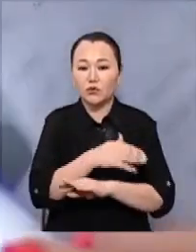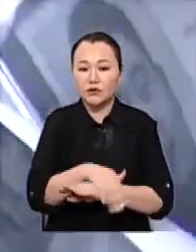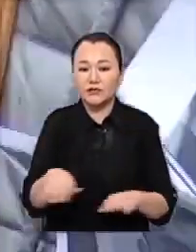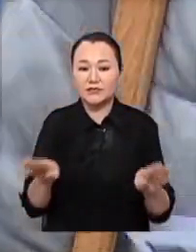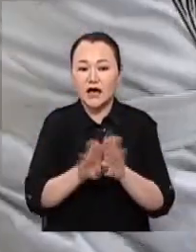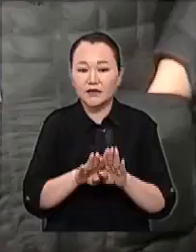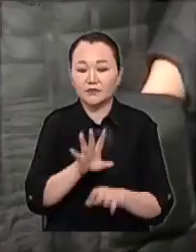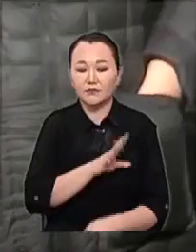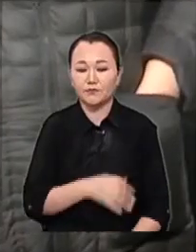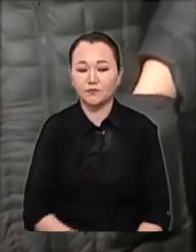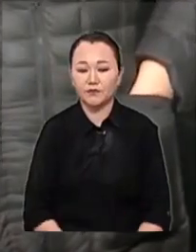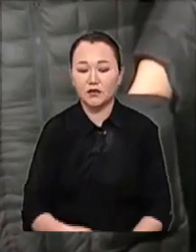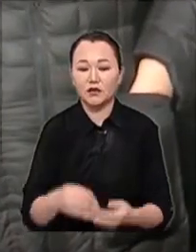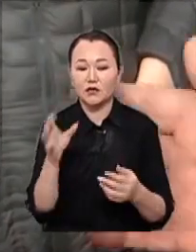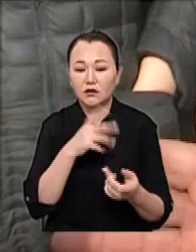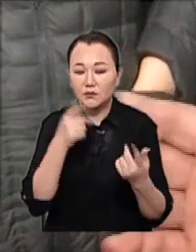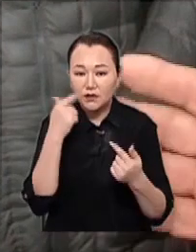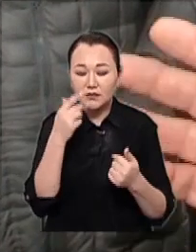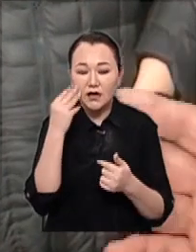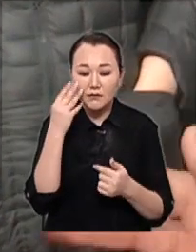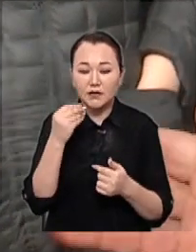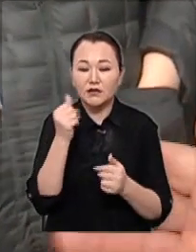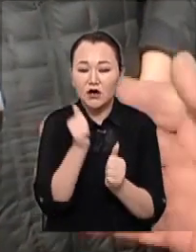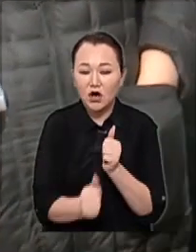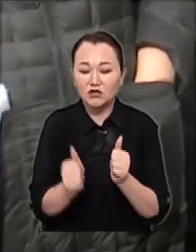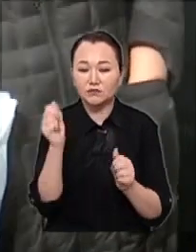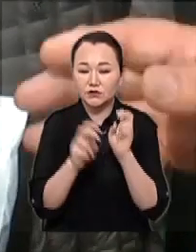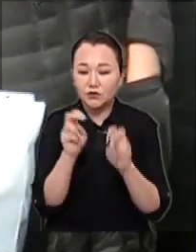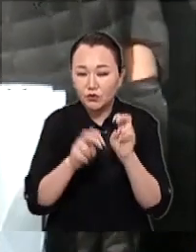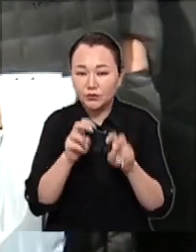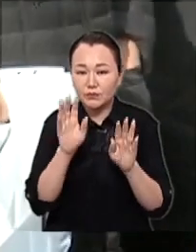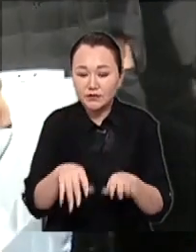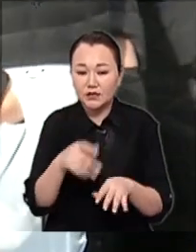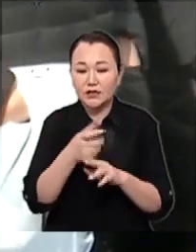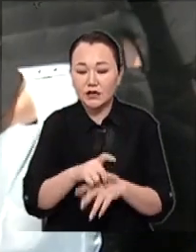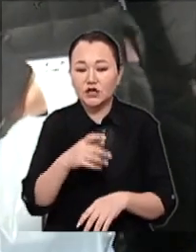барды. Жылаған қал Алматының түкпір-түкпірінен келіп жатыр. Мына жағы